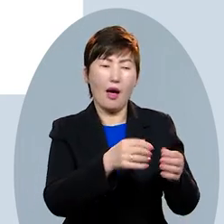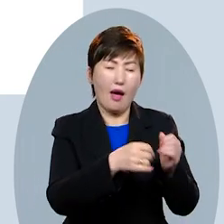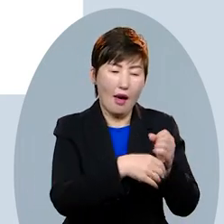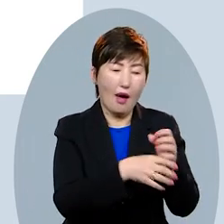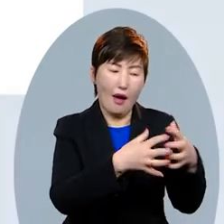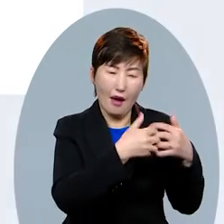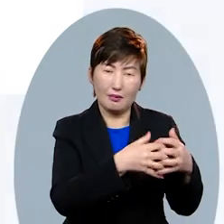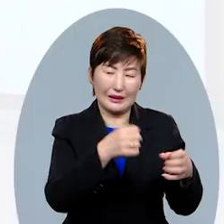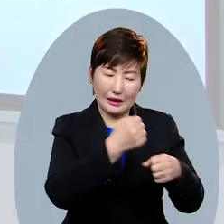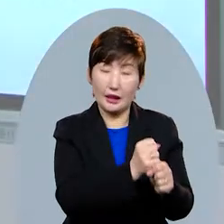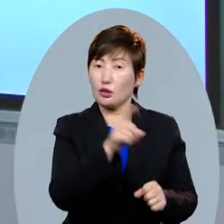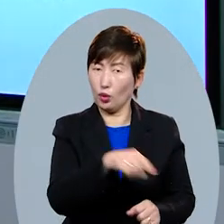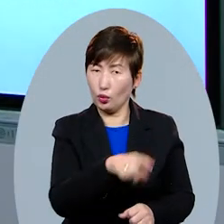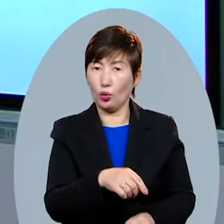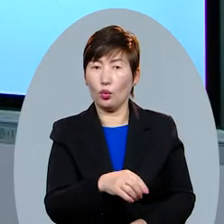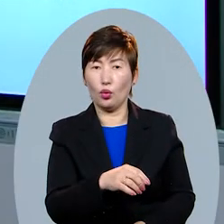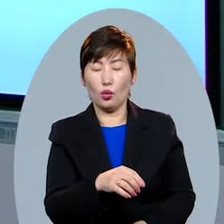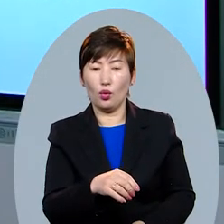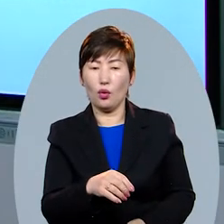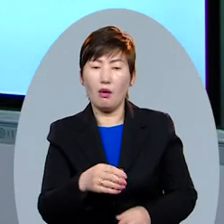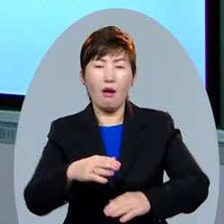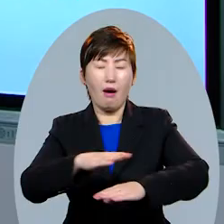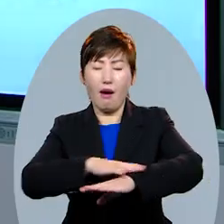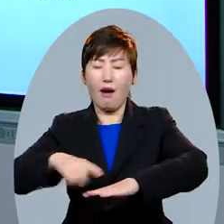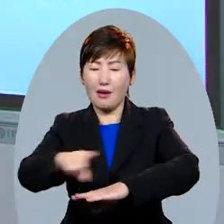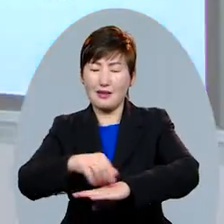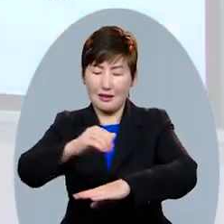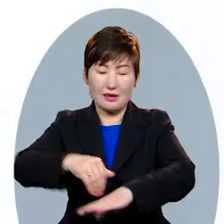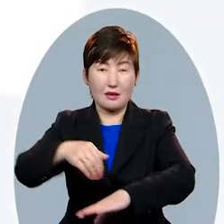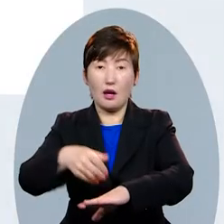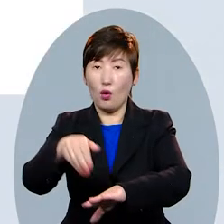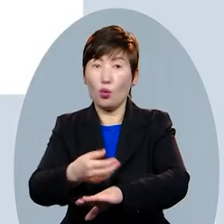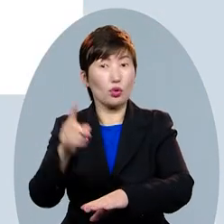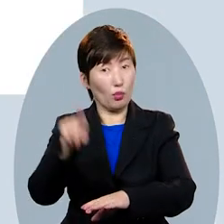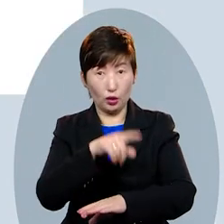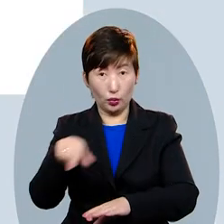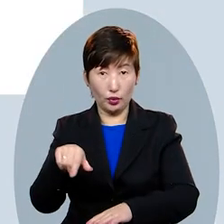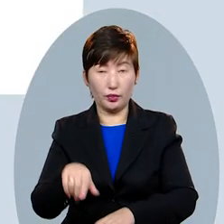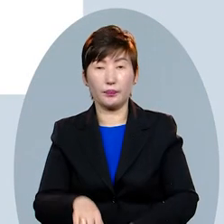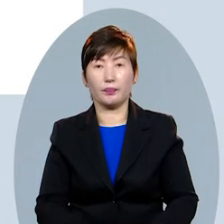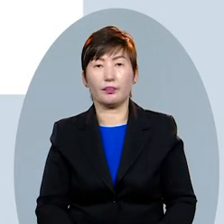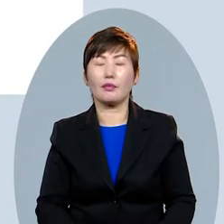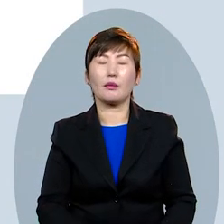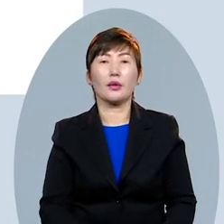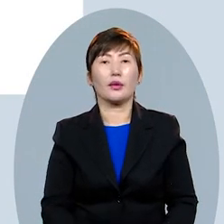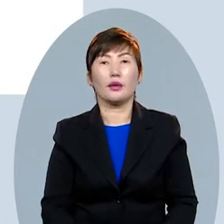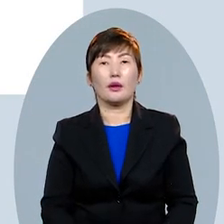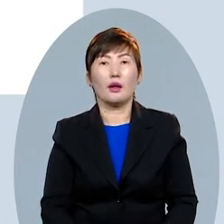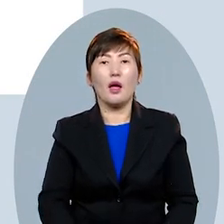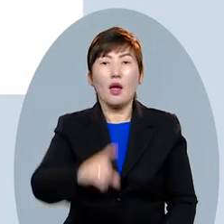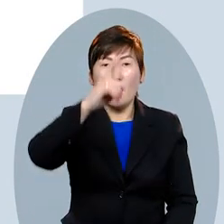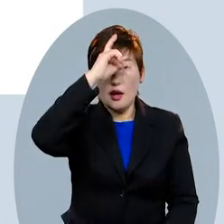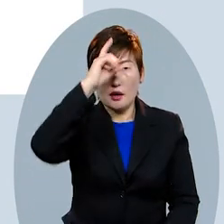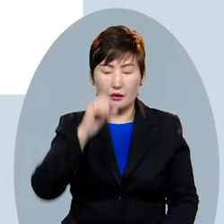шавж алдаггүй, нүгэл болно, газар шороос хөндөж сүйтгдэггүй гих мэтчлэн. За цааш нь явъя. Эрдэм